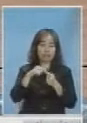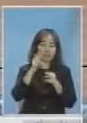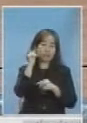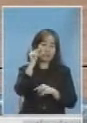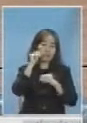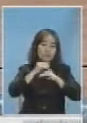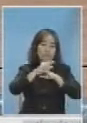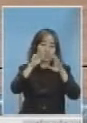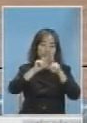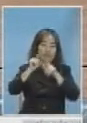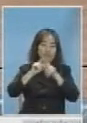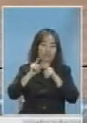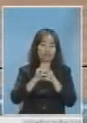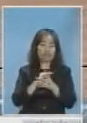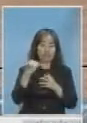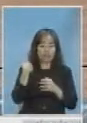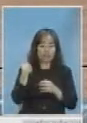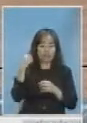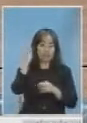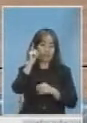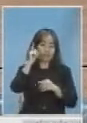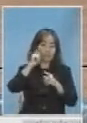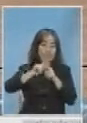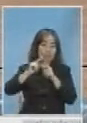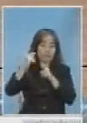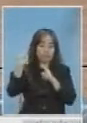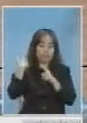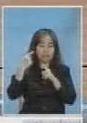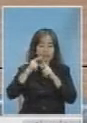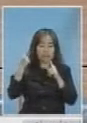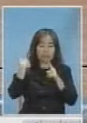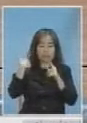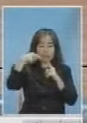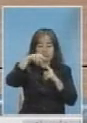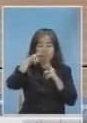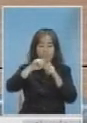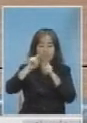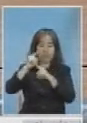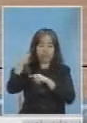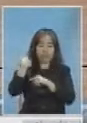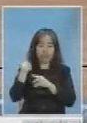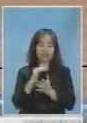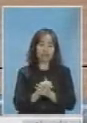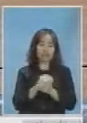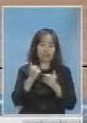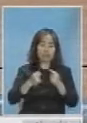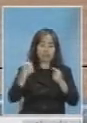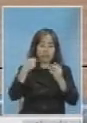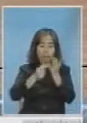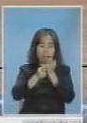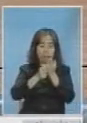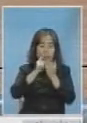าวภาพโจมตีทำลายสถาบันพระมหากษัตริย์และก็สามารถเปิดรับได้ในประเทศไทยเราก็ไล่ปิดกันในประเทศไท